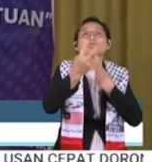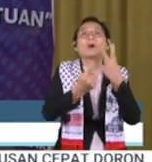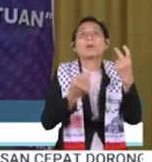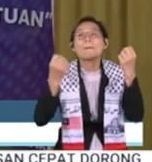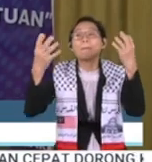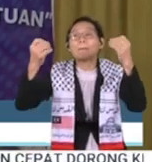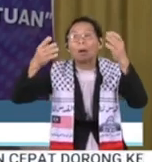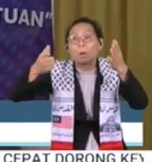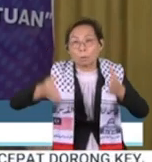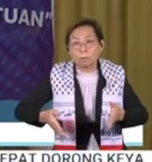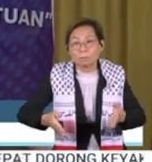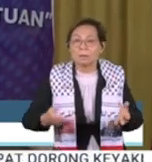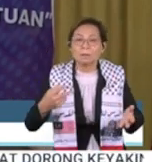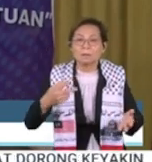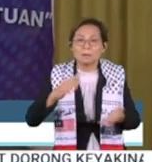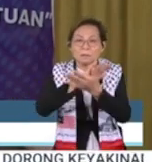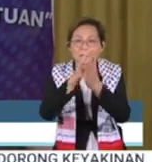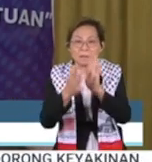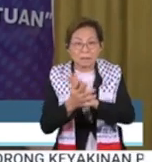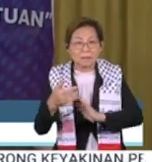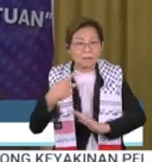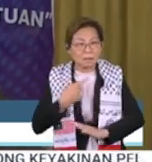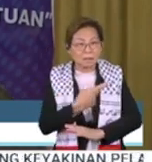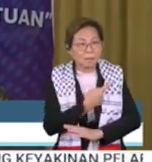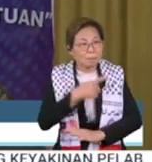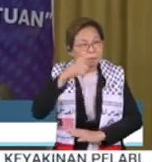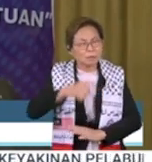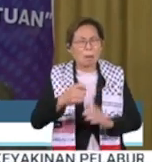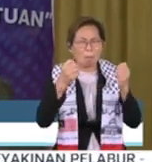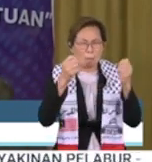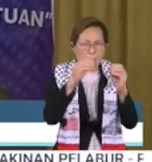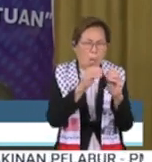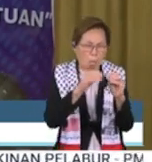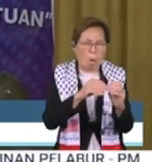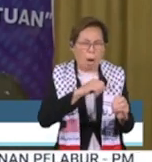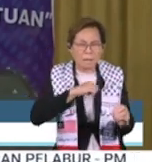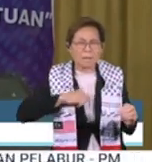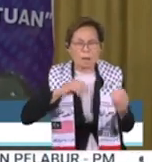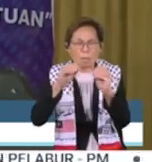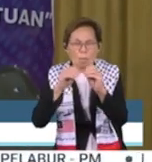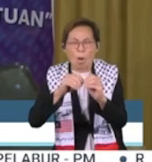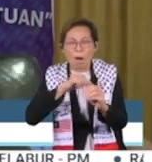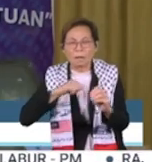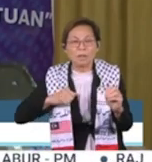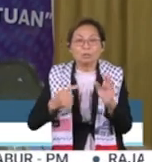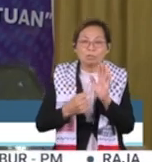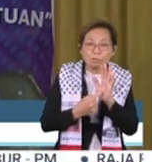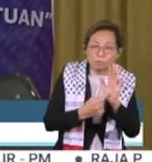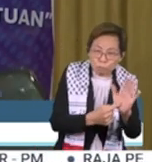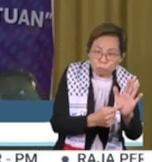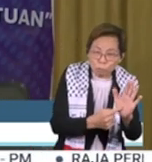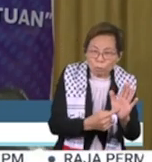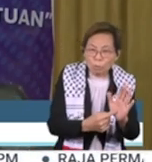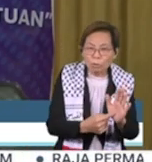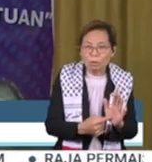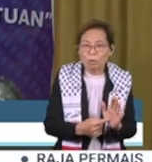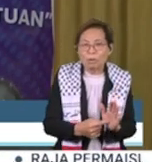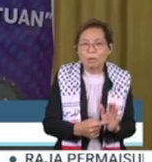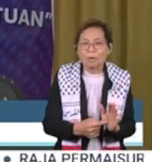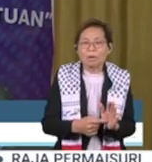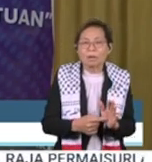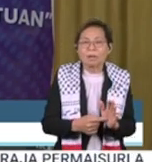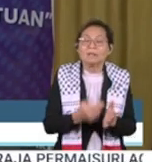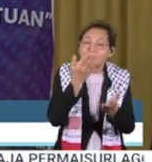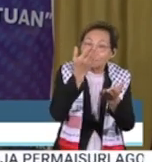majoriti. Jadi kita kena ramaikan ahli kita untuk menunjukkan bahawa setiap tuntutan